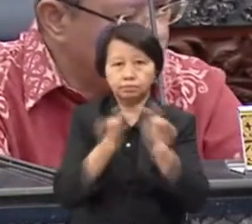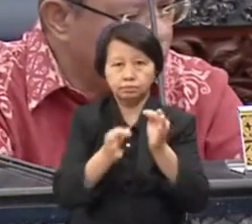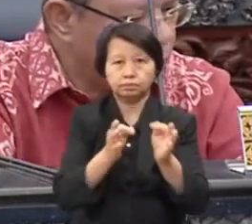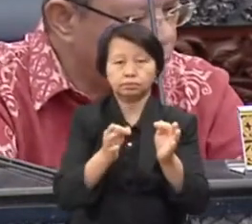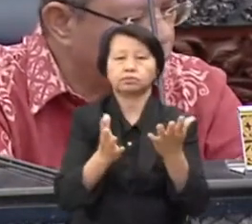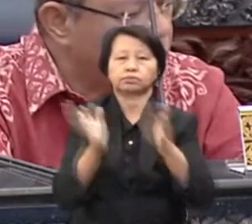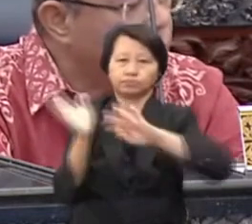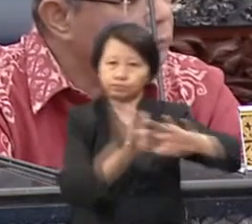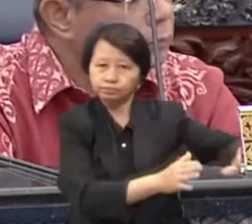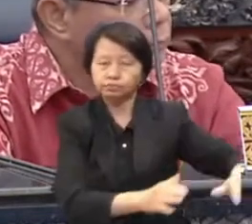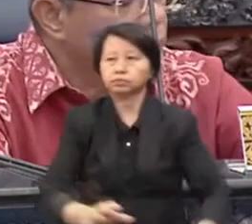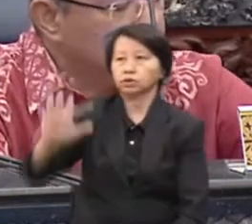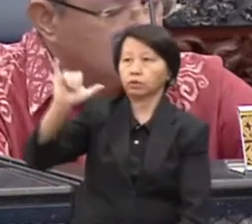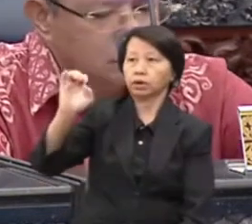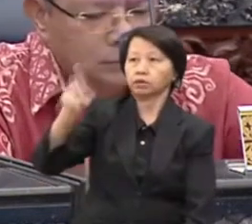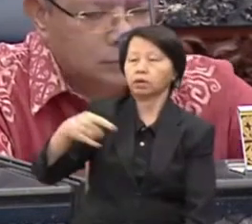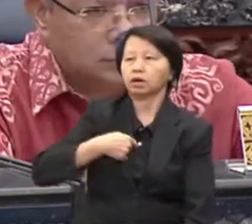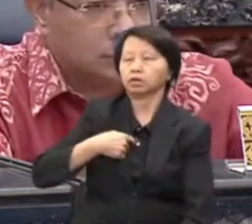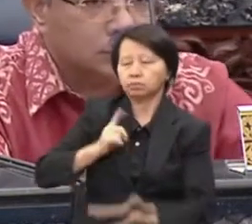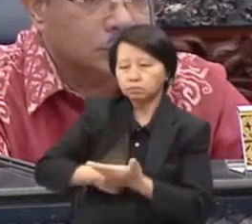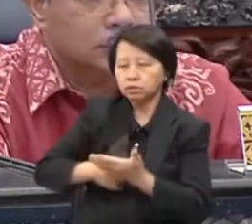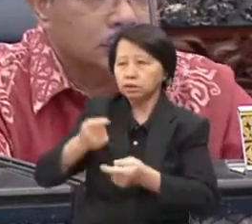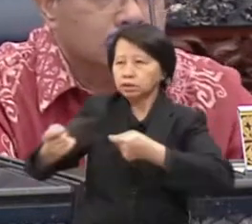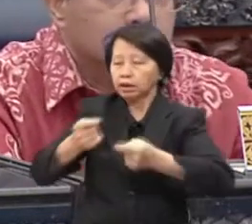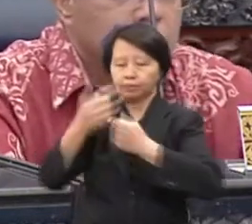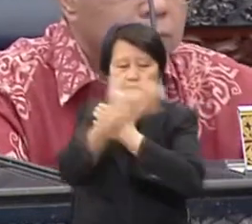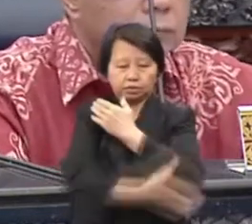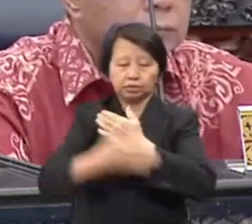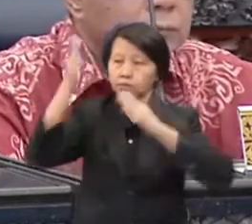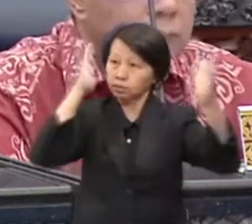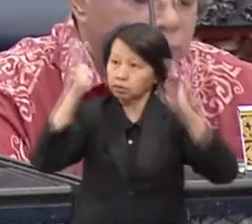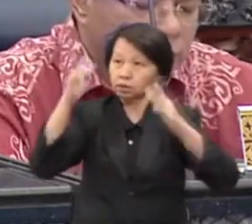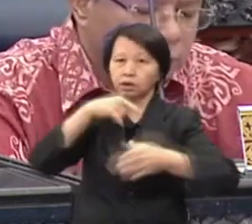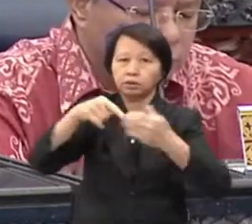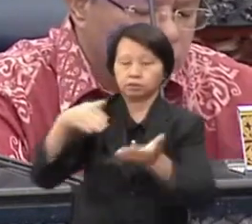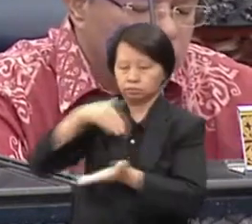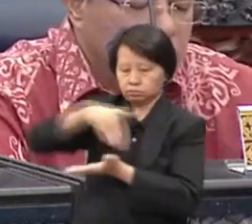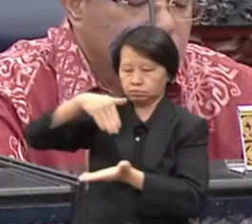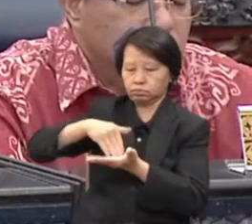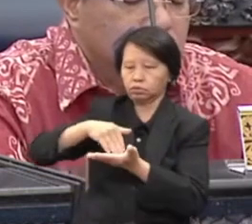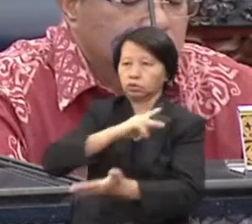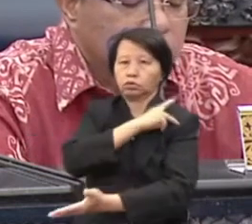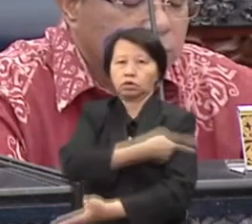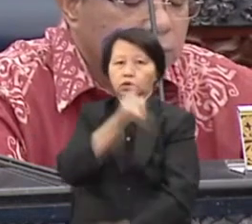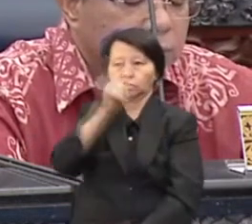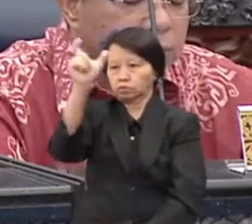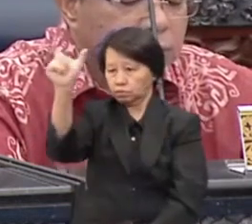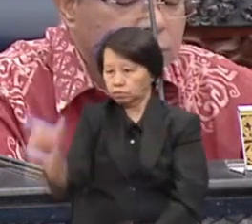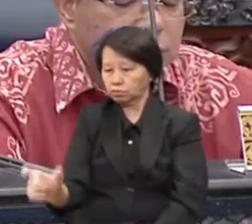Saya ingin menyentuh tentang takbir urus negara khususnya berkaitan pemusatan kuasa seorang